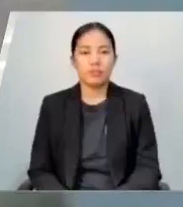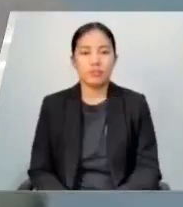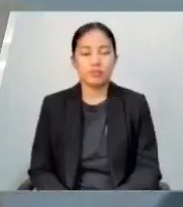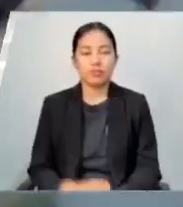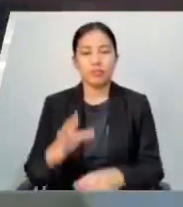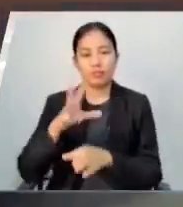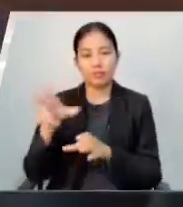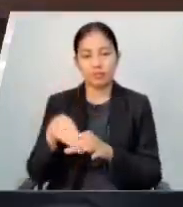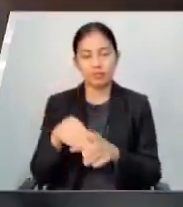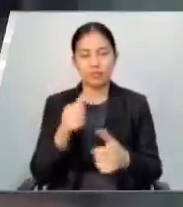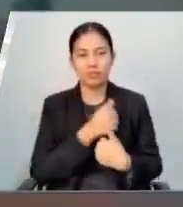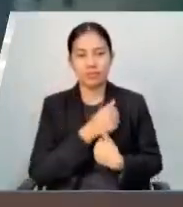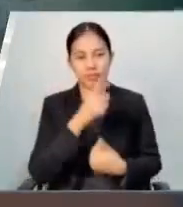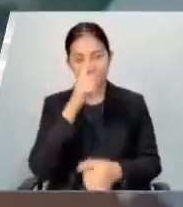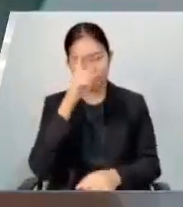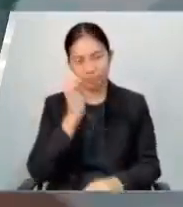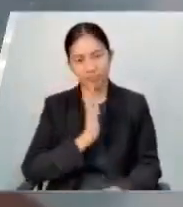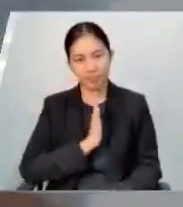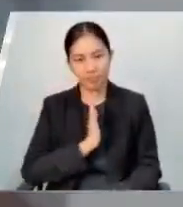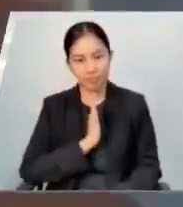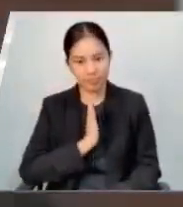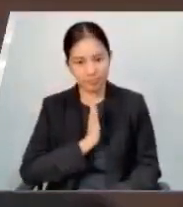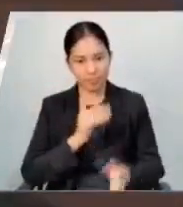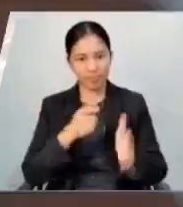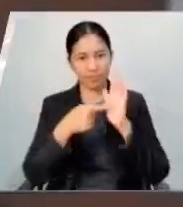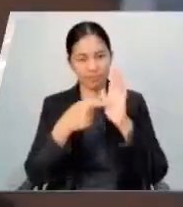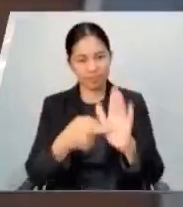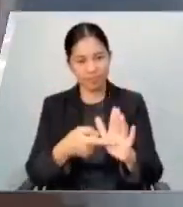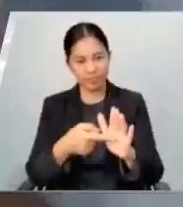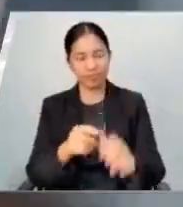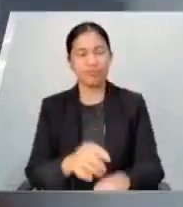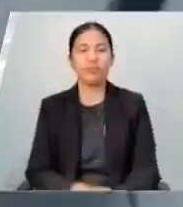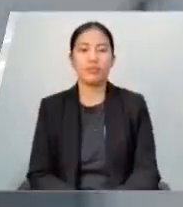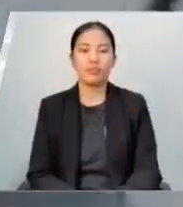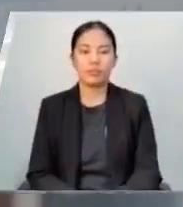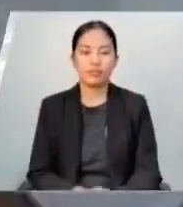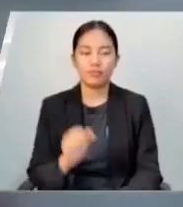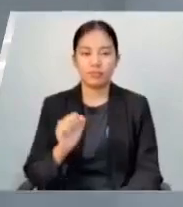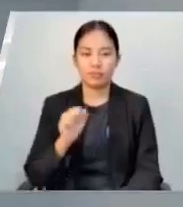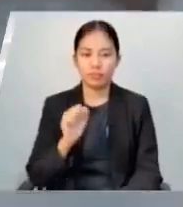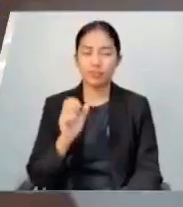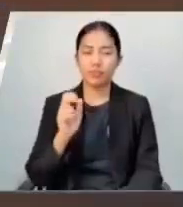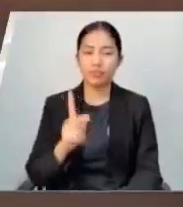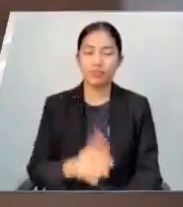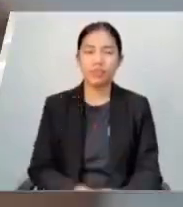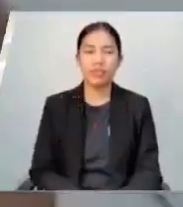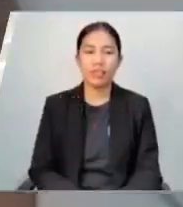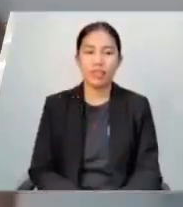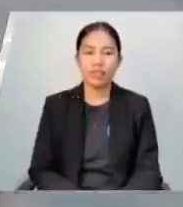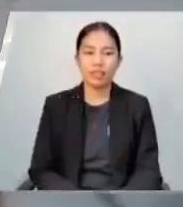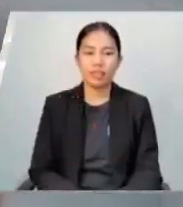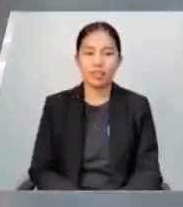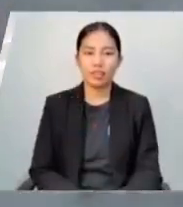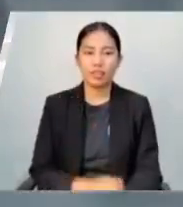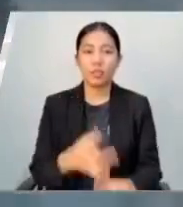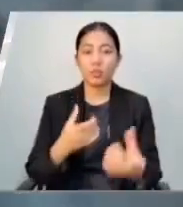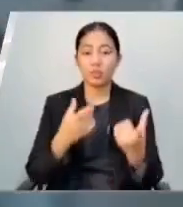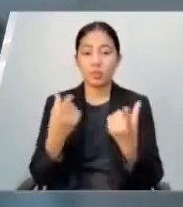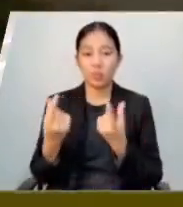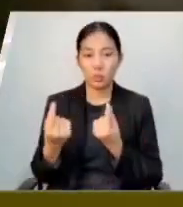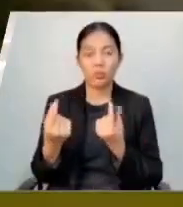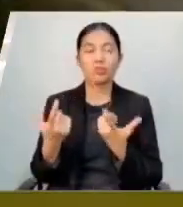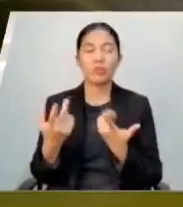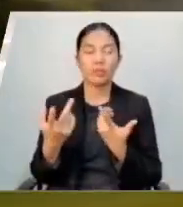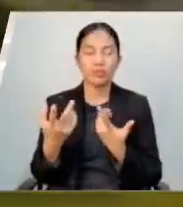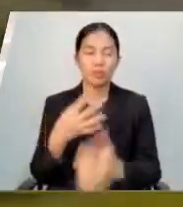sa kabutihan na pinapakita sa kanya. PNP. Ang galing. Pero yan, yung mga ginagawa naman sa probinsya ng mga pulis natin yan. Pagka maluwag